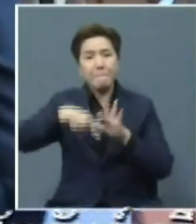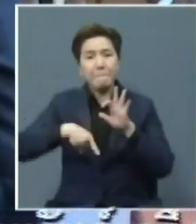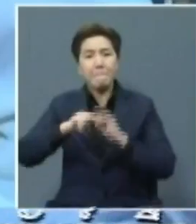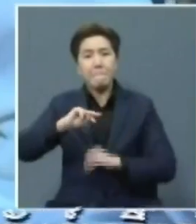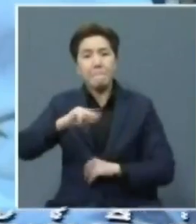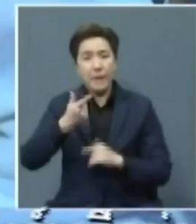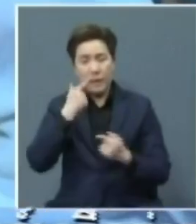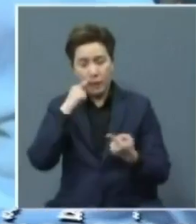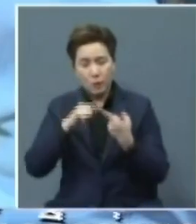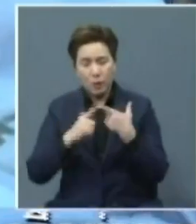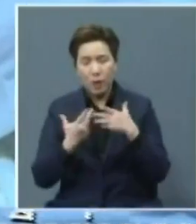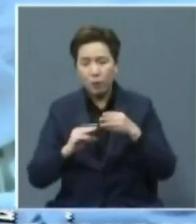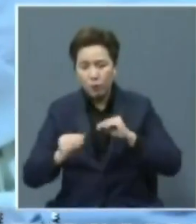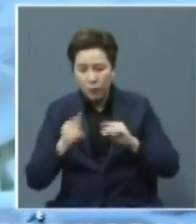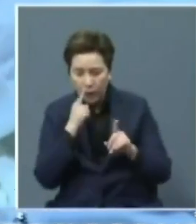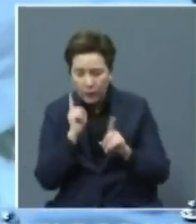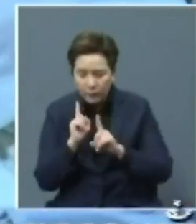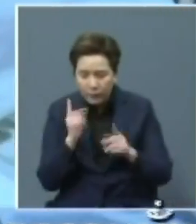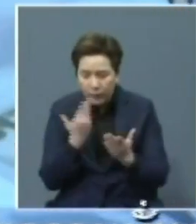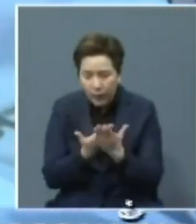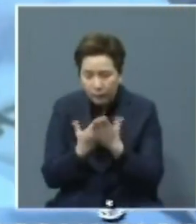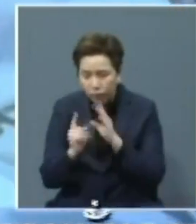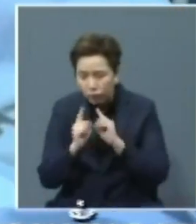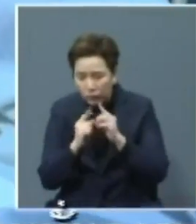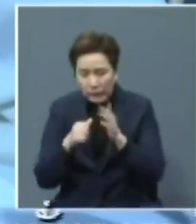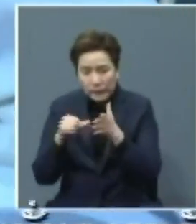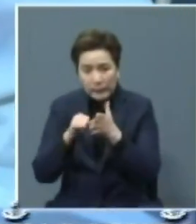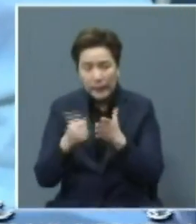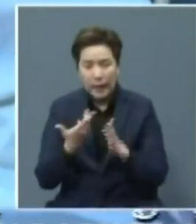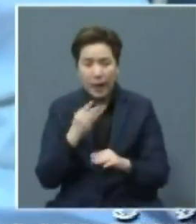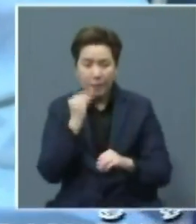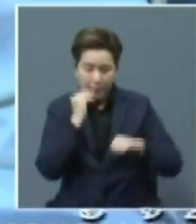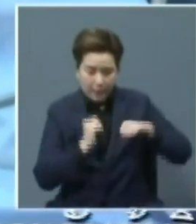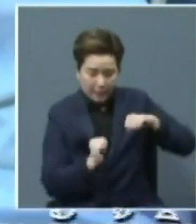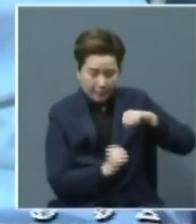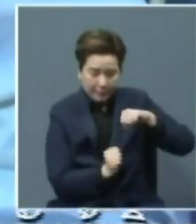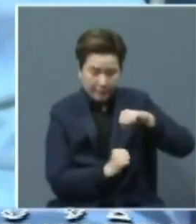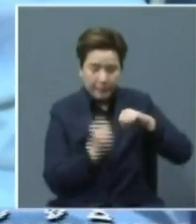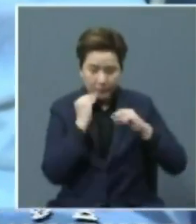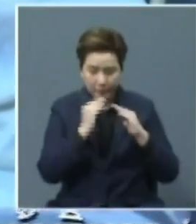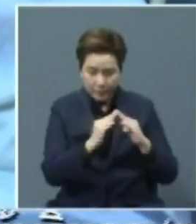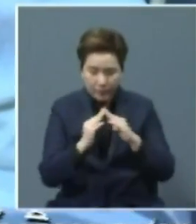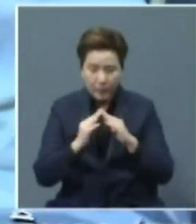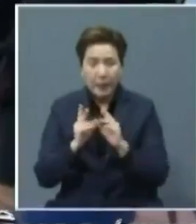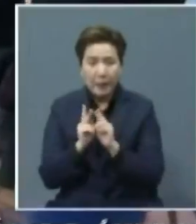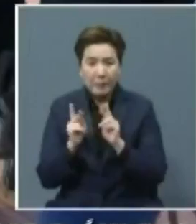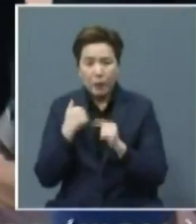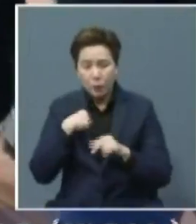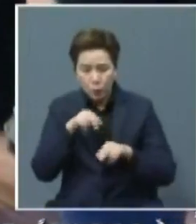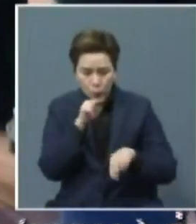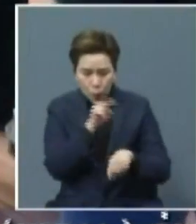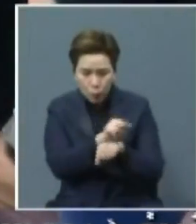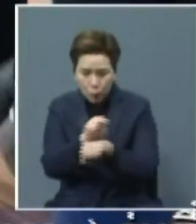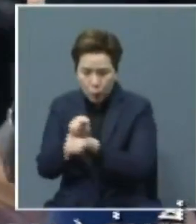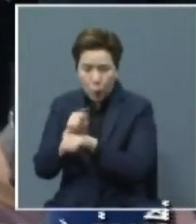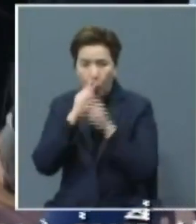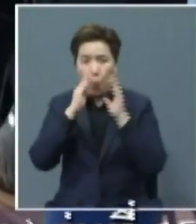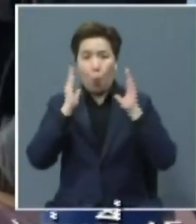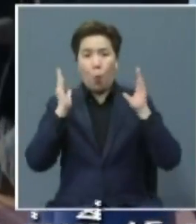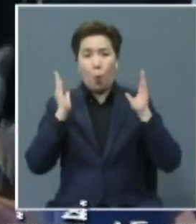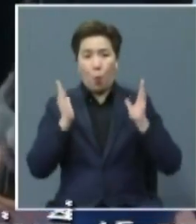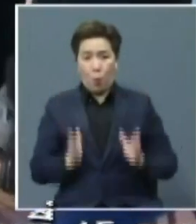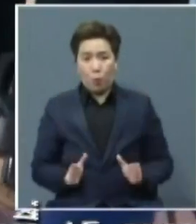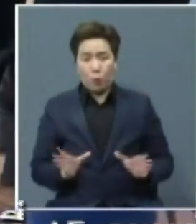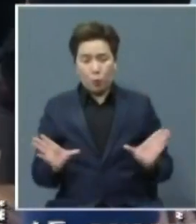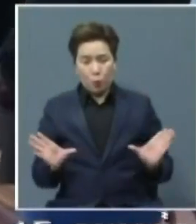ายในการไกล่เกลี่ยปัญหาหนี้นอกระบบพร้อมทั้งให้กำนันผู้ใหญ่บ้านและคณะกรรมการหมู่บ้านคอยเฝ้าระวังสอดส่องบุคคล